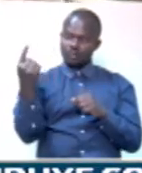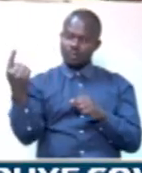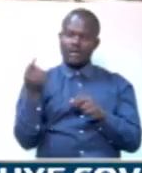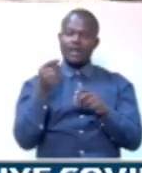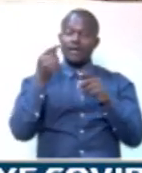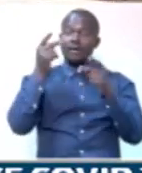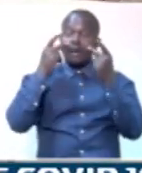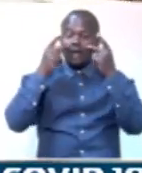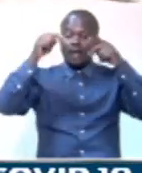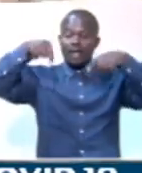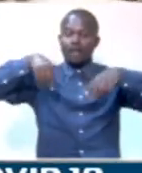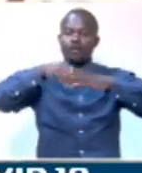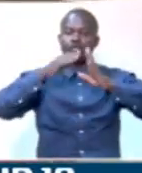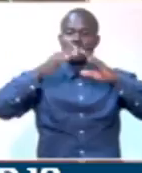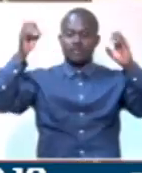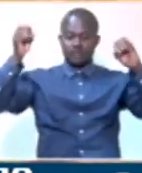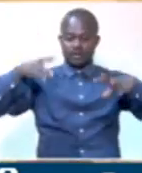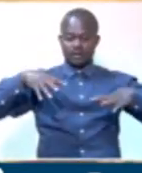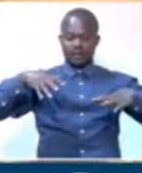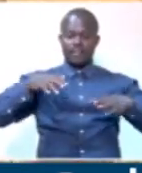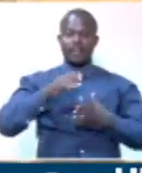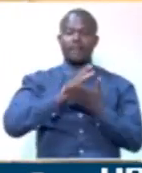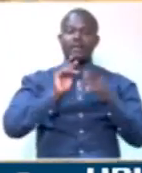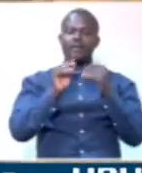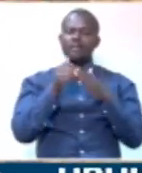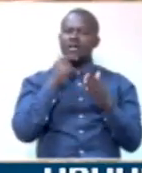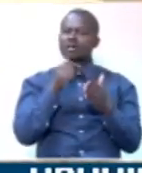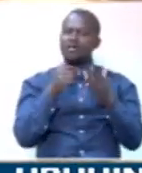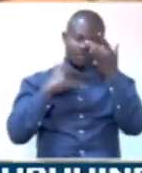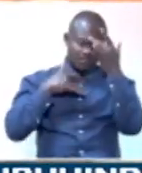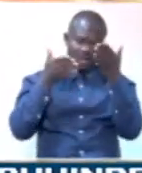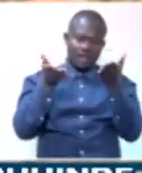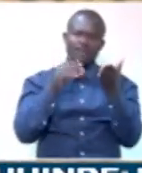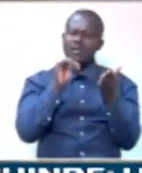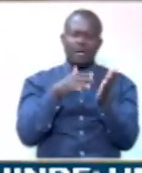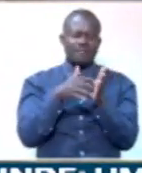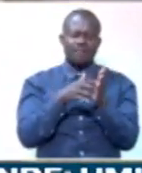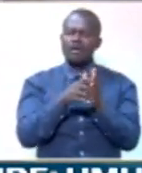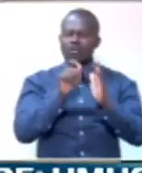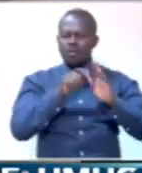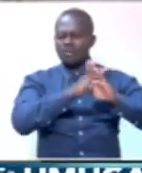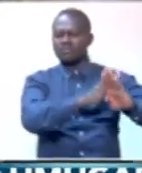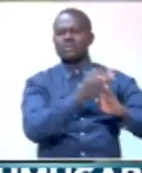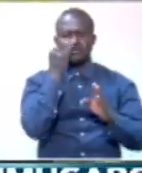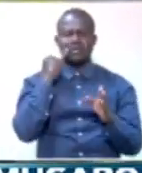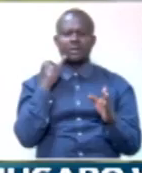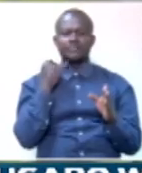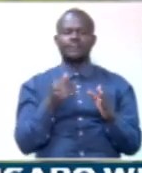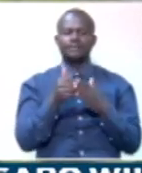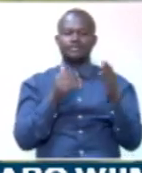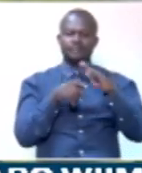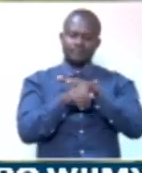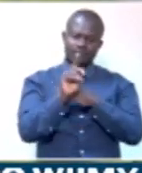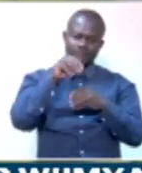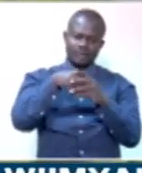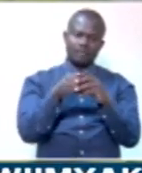mu baturage bavuga ko icyorezo gihari nta mpamvu yo kudohoka ku ngamba zo kukirinda. Mbere y'uko twinjira muri iri soko turabanza